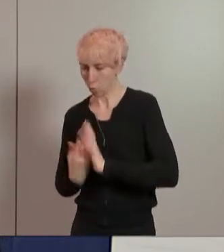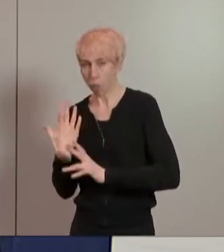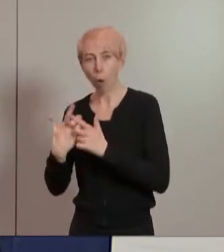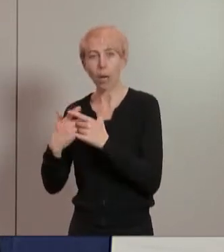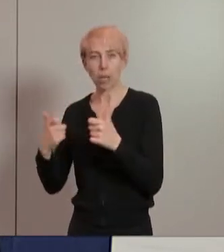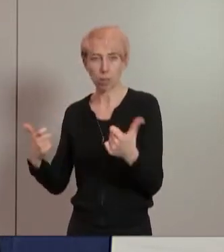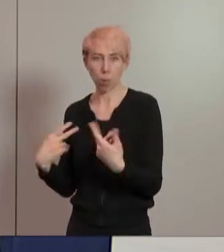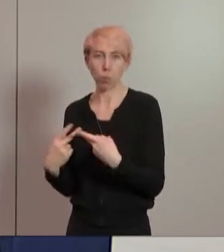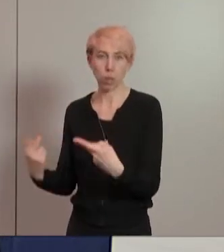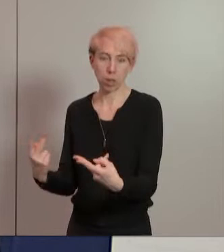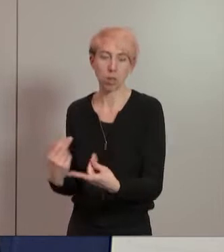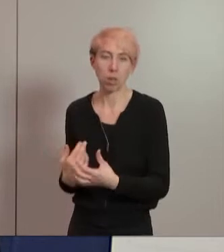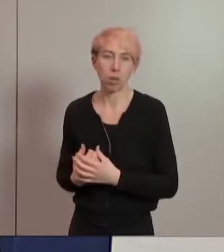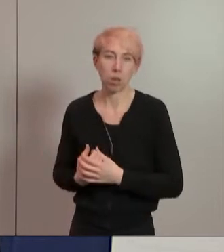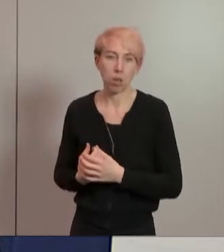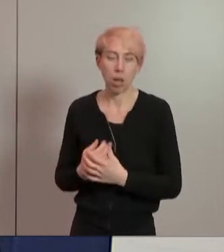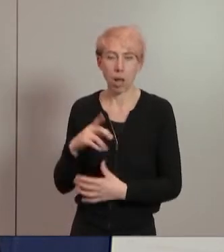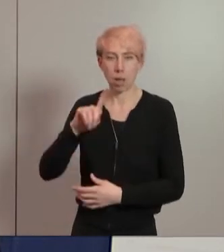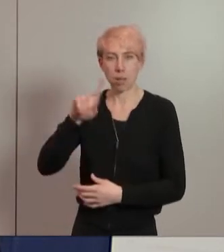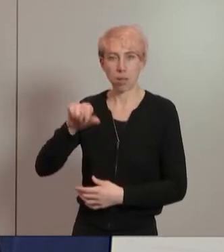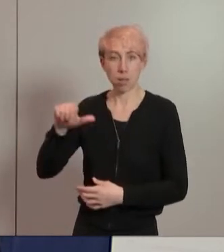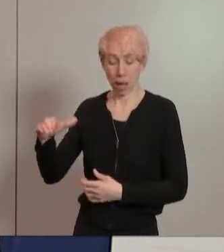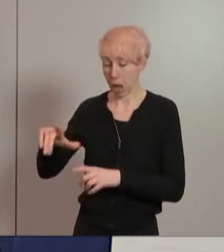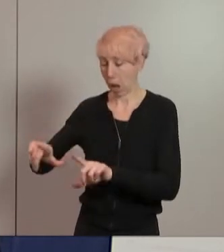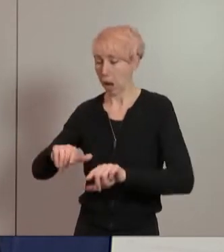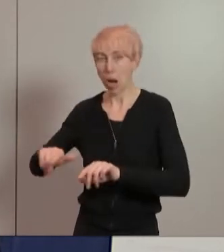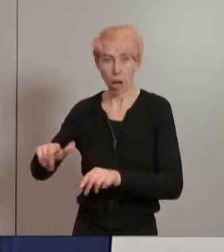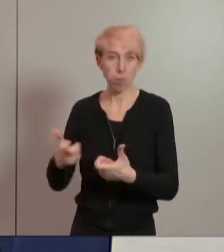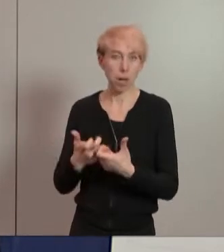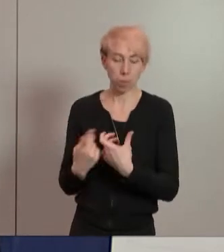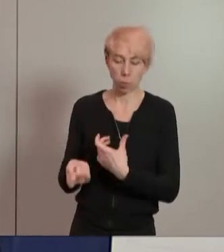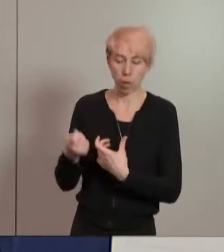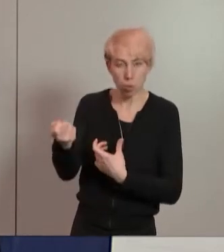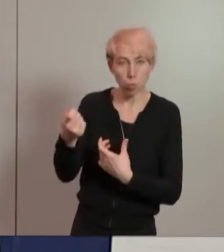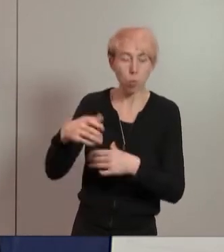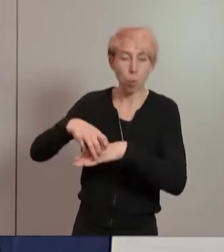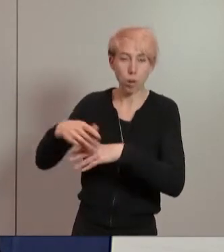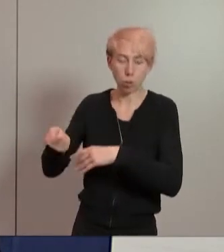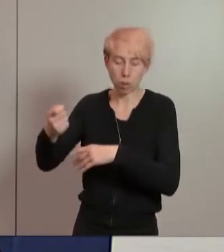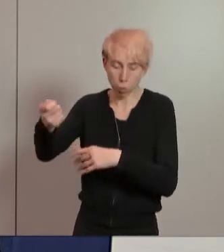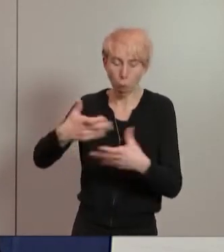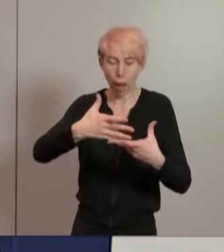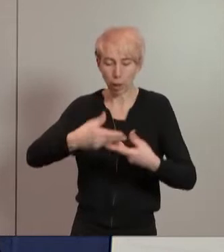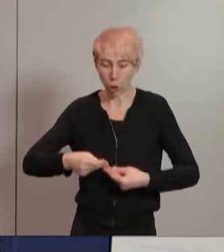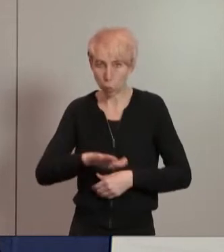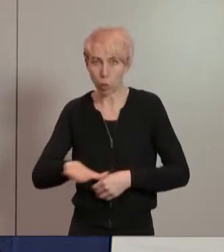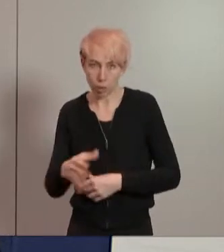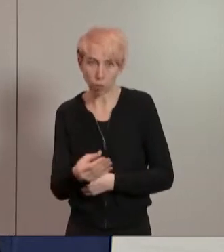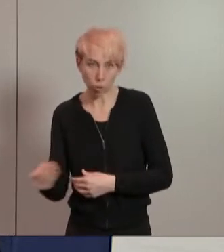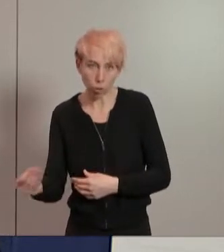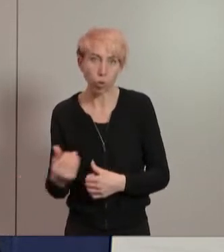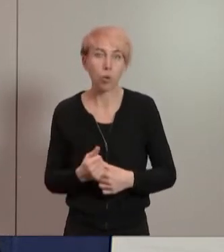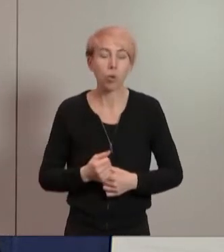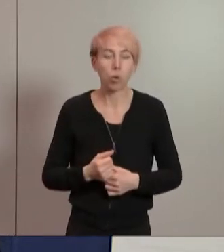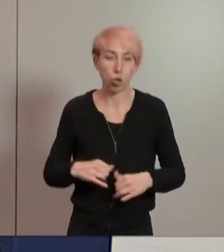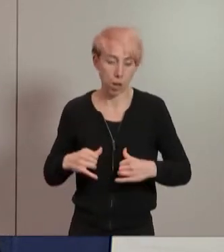publics de la ZAC, avec notamment pôle éducation, petite enfance, jeunesse, accueil, petite enfance. Voilà. Et puis enfin,